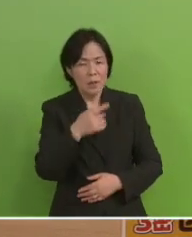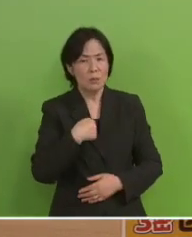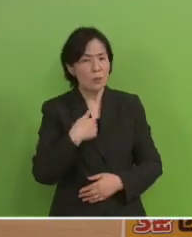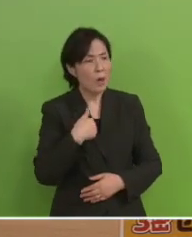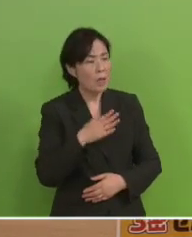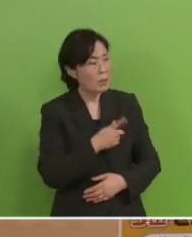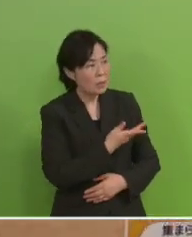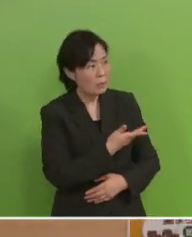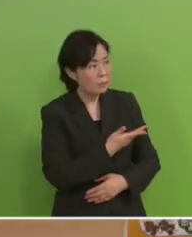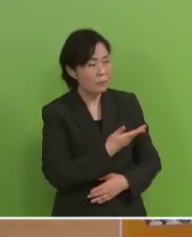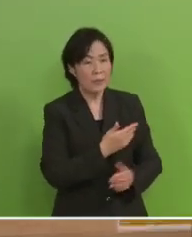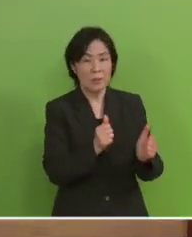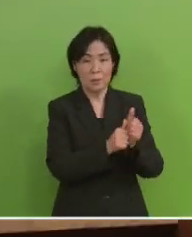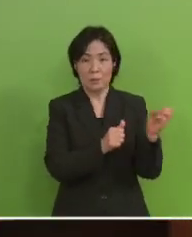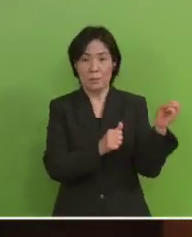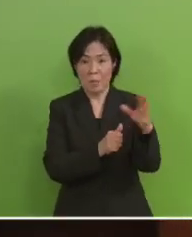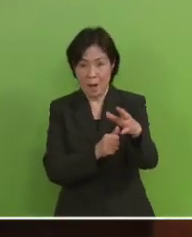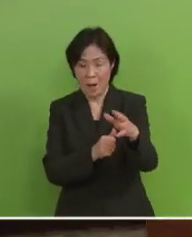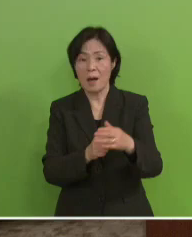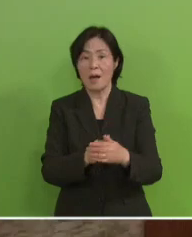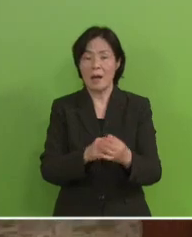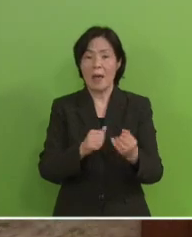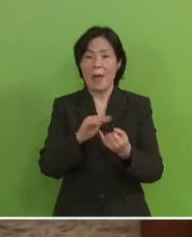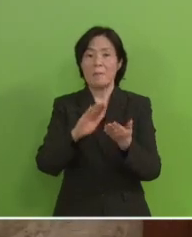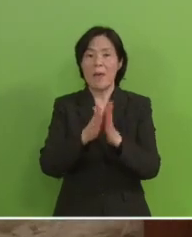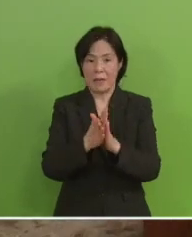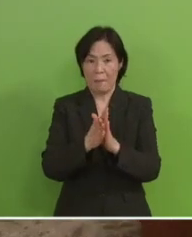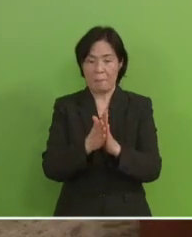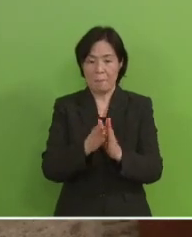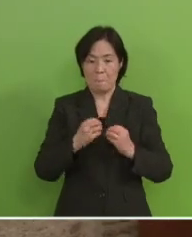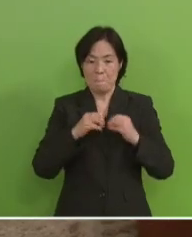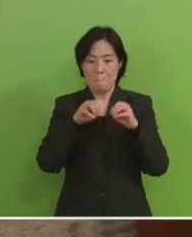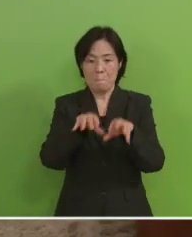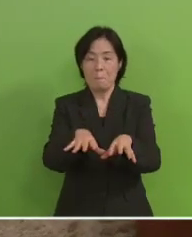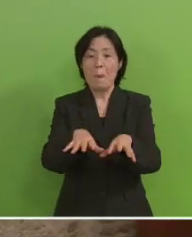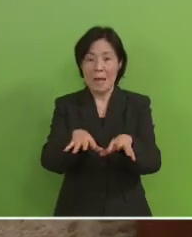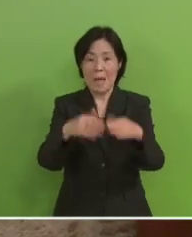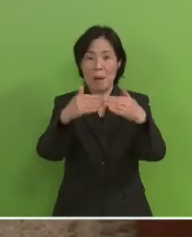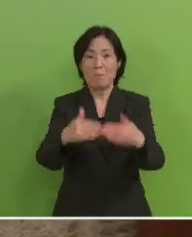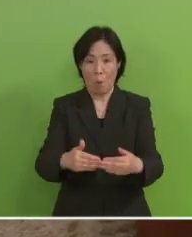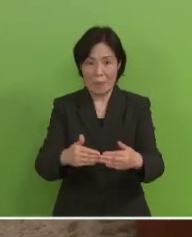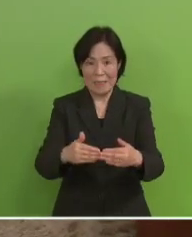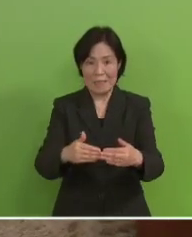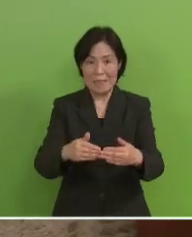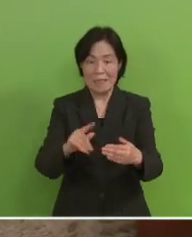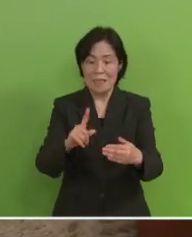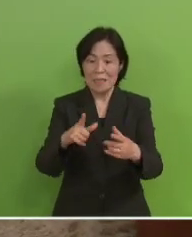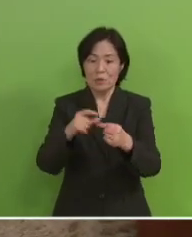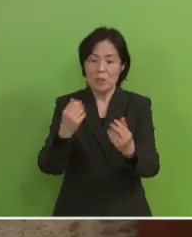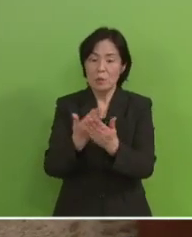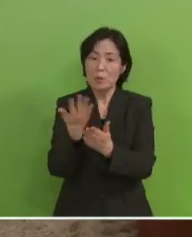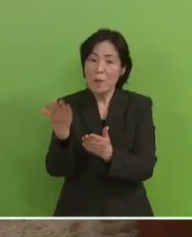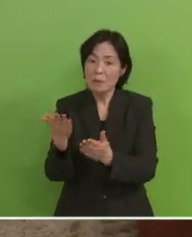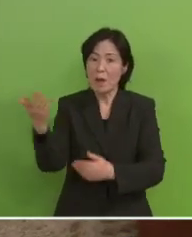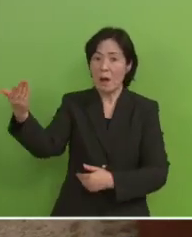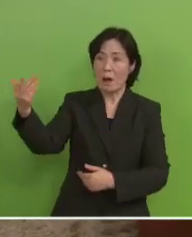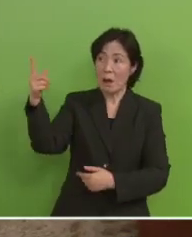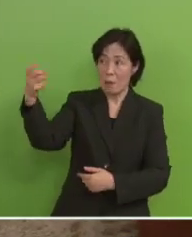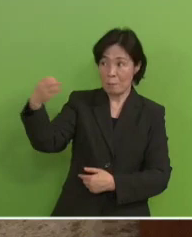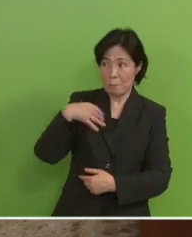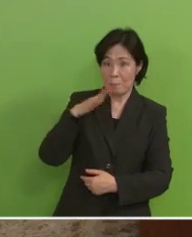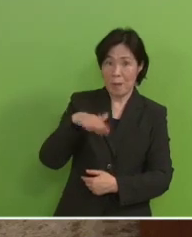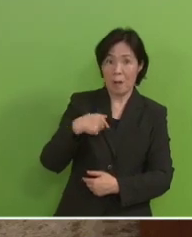は彼らの愛媛県から万円ロシュと充填措置の適用を国に求めるかというような問い合わせがありまし